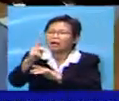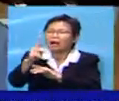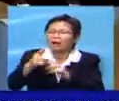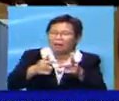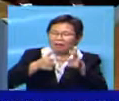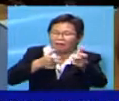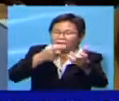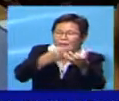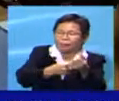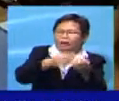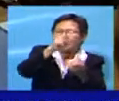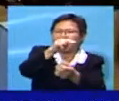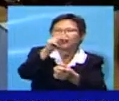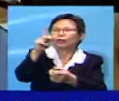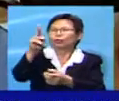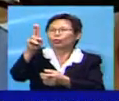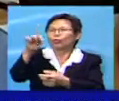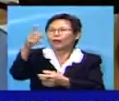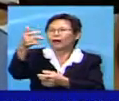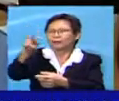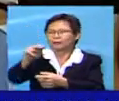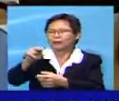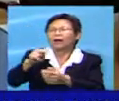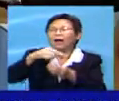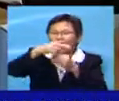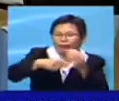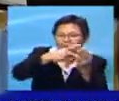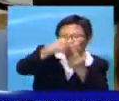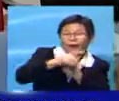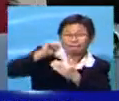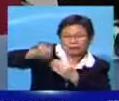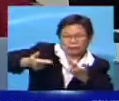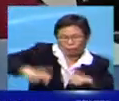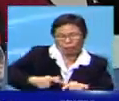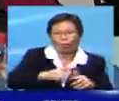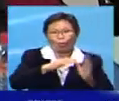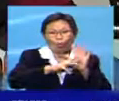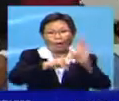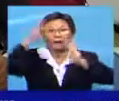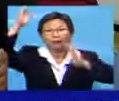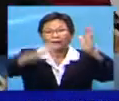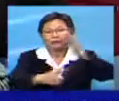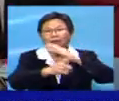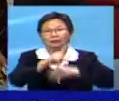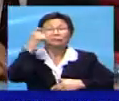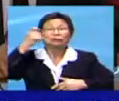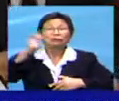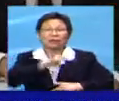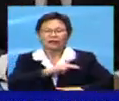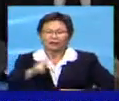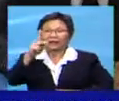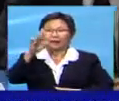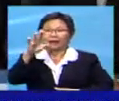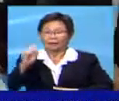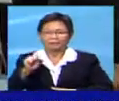baton N. Kumaran tentang program yang akan berlangsung esok. Delegasi Malaysia yang diketuai Timbalan Ketua Setiausaha Kementerian Belia dan Sukan